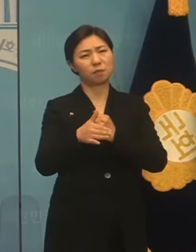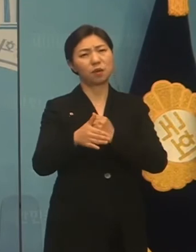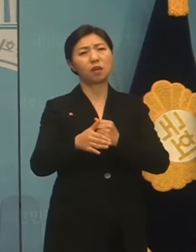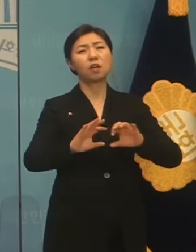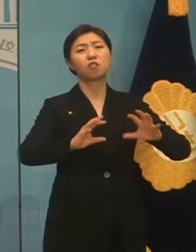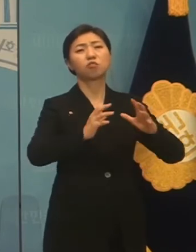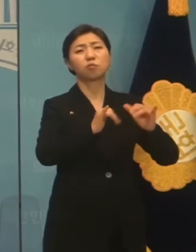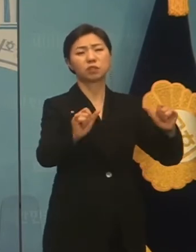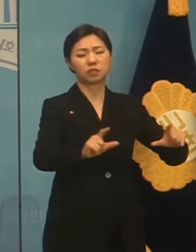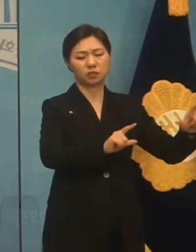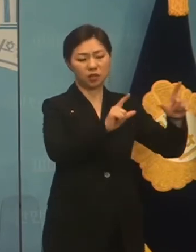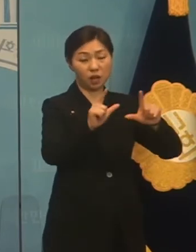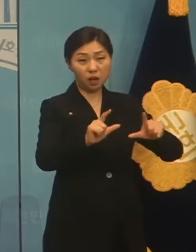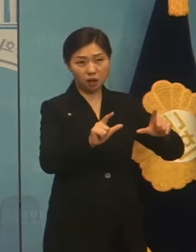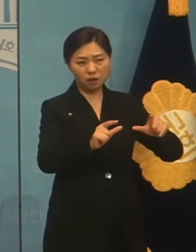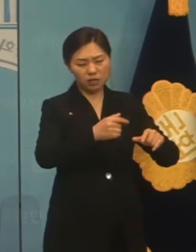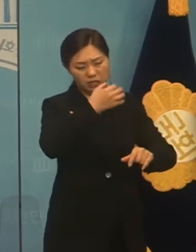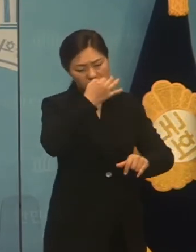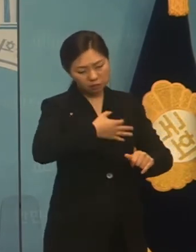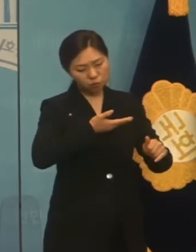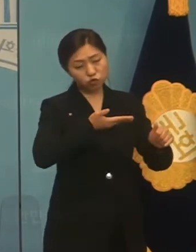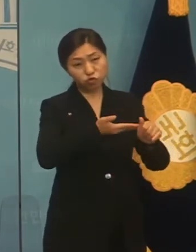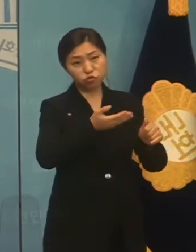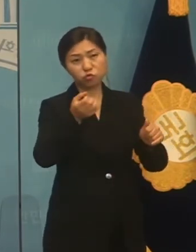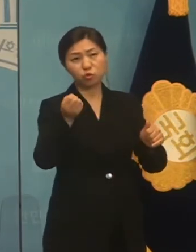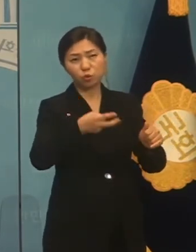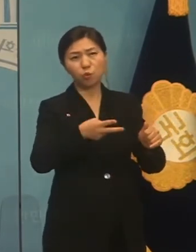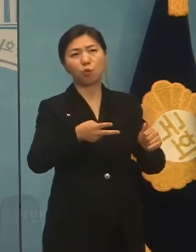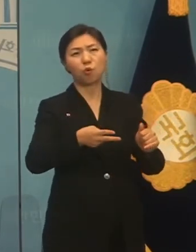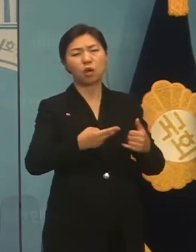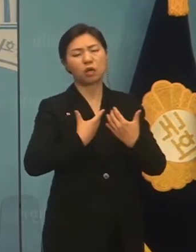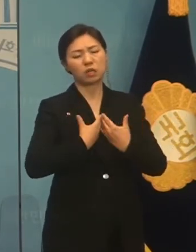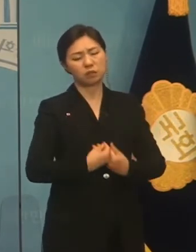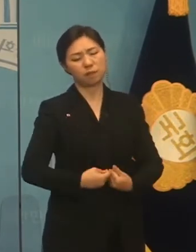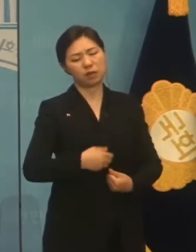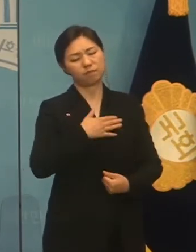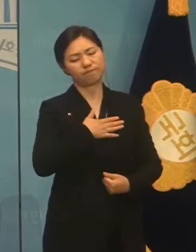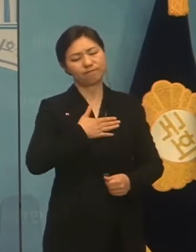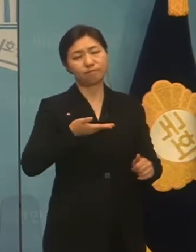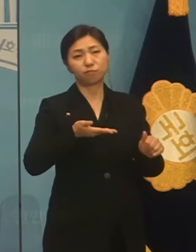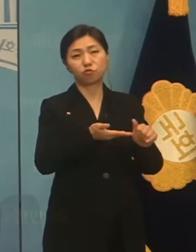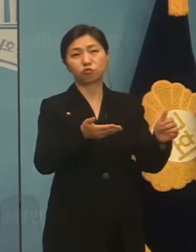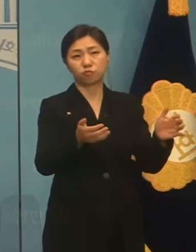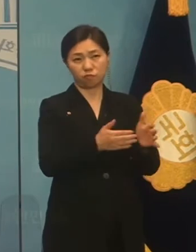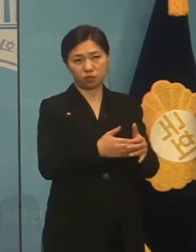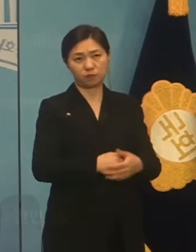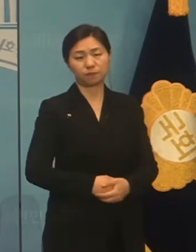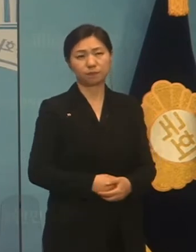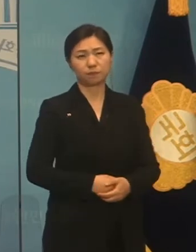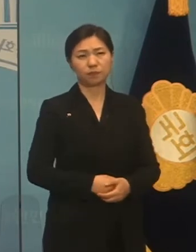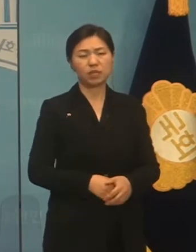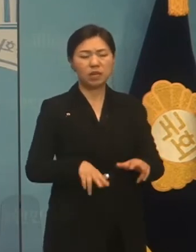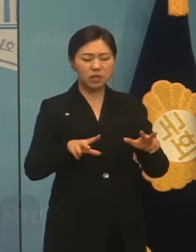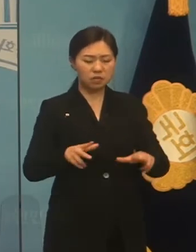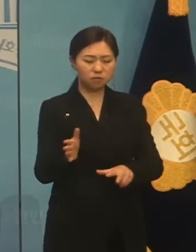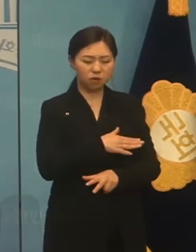하고 실망감만 안겨들기 때문입니다. 이제는 새롭게 변화해야